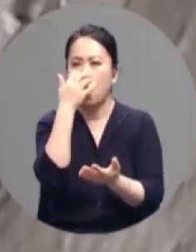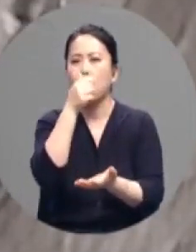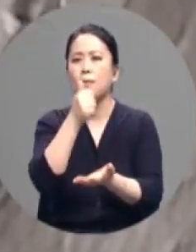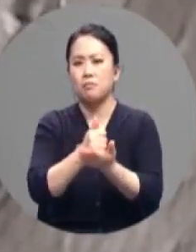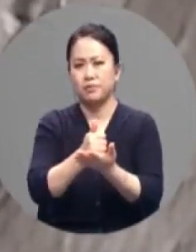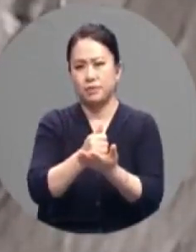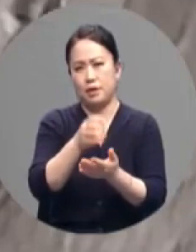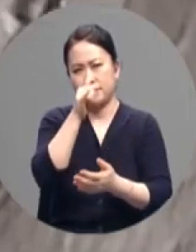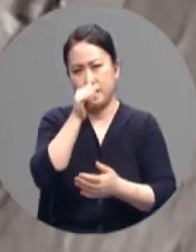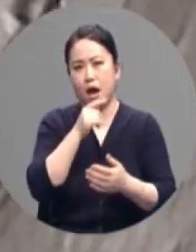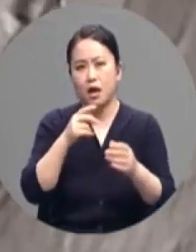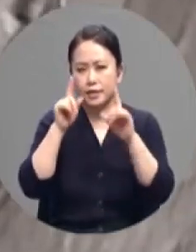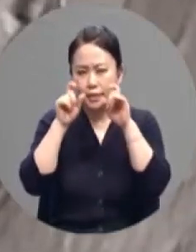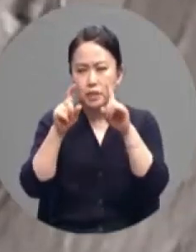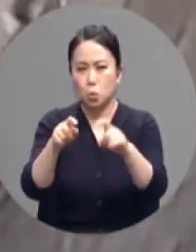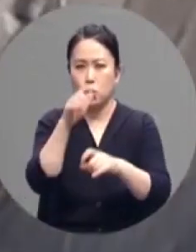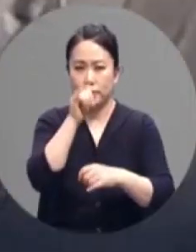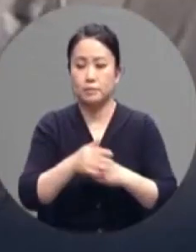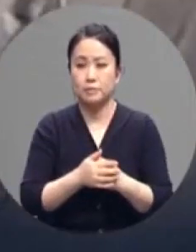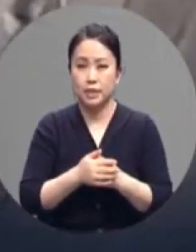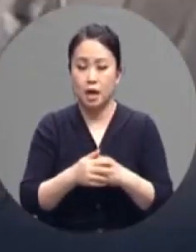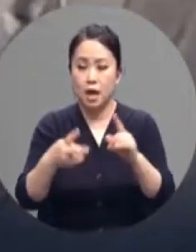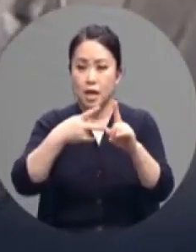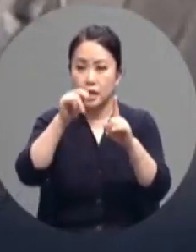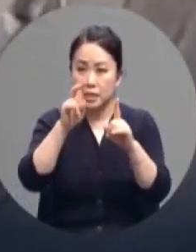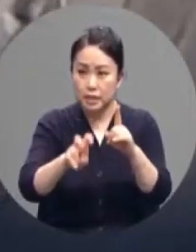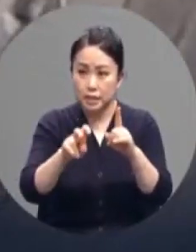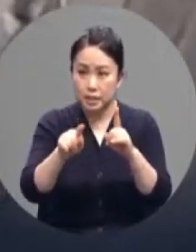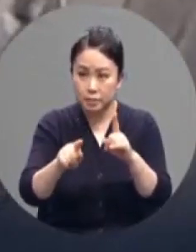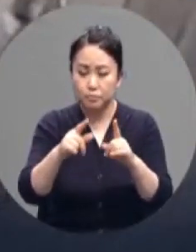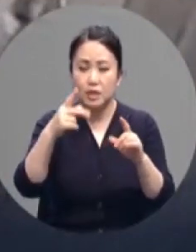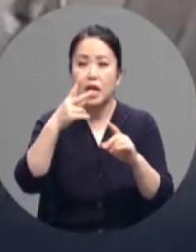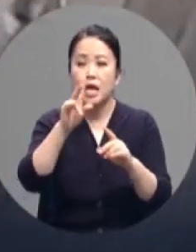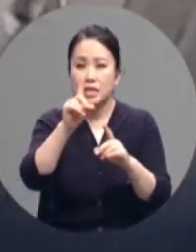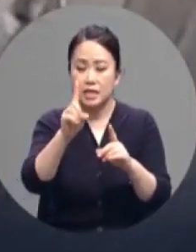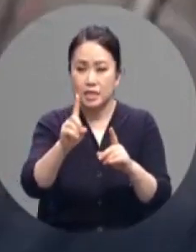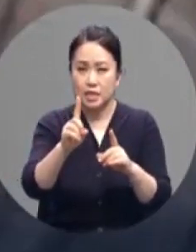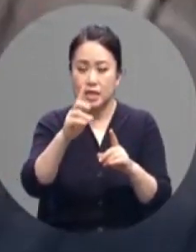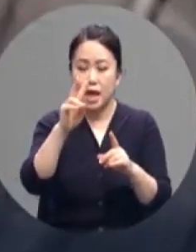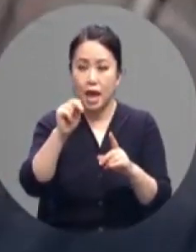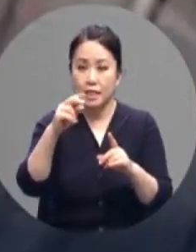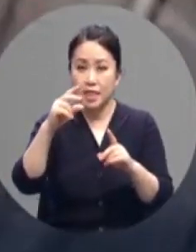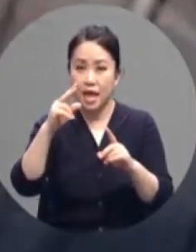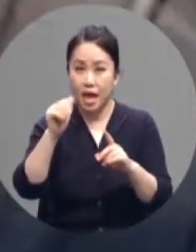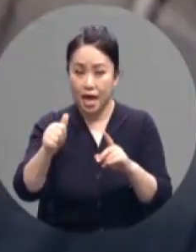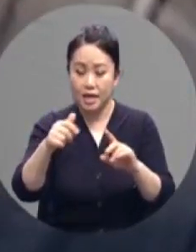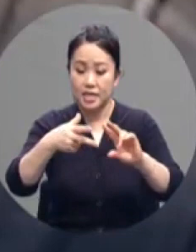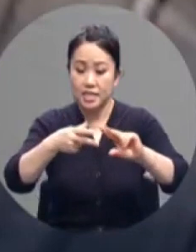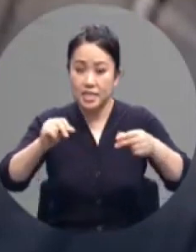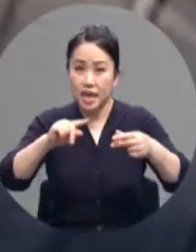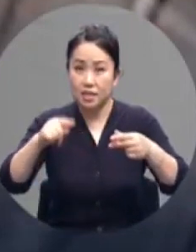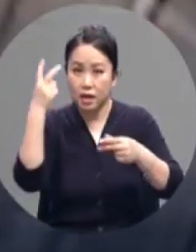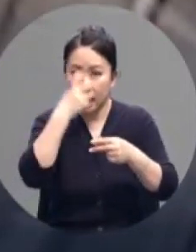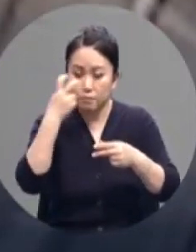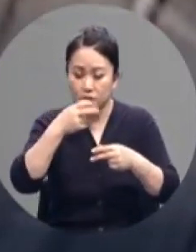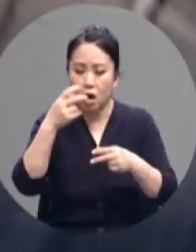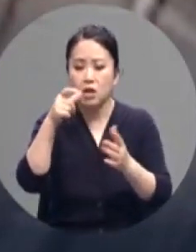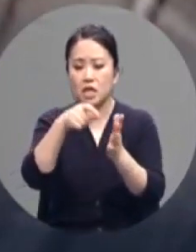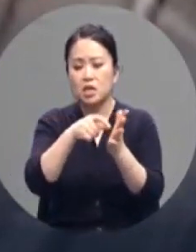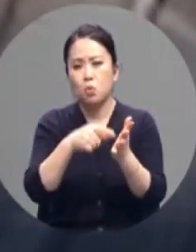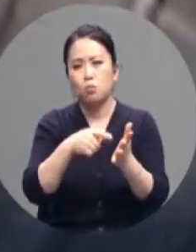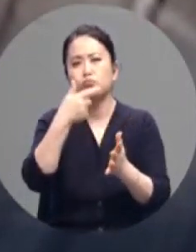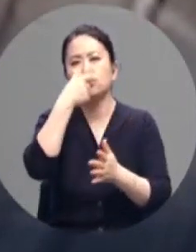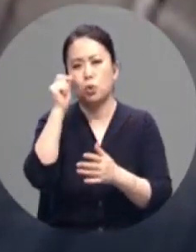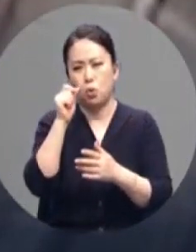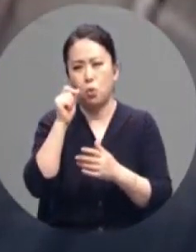제기됐습니다. 1심에서의 개인의 감정 기록이 미진했다고 판단을 하는 것과 준한다고 생각이 되고요. 단추